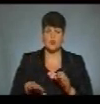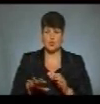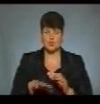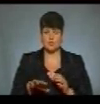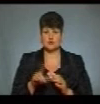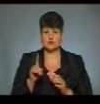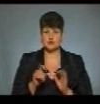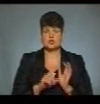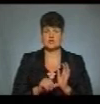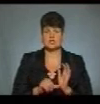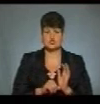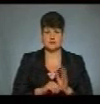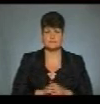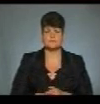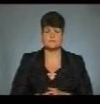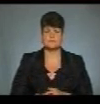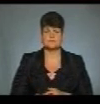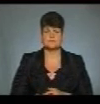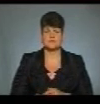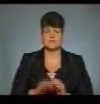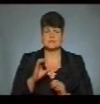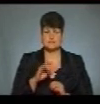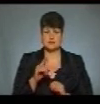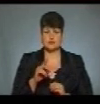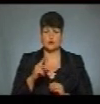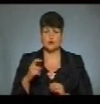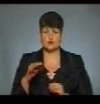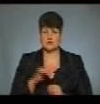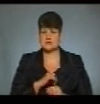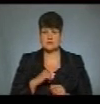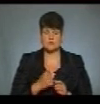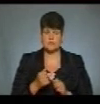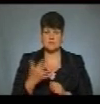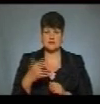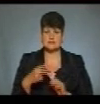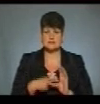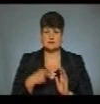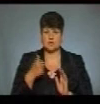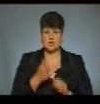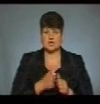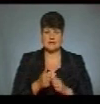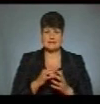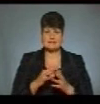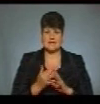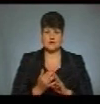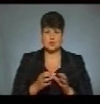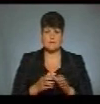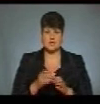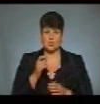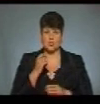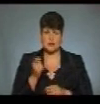номер 166. Зиновій Холоднюк – самовисуванець. 57 років – лідер Селянської партії